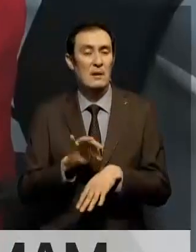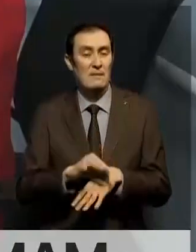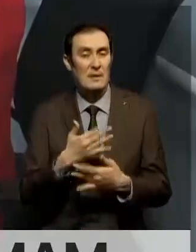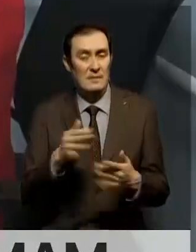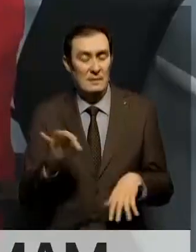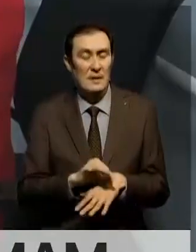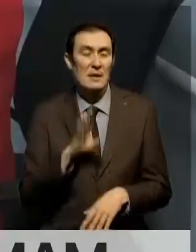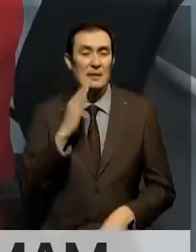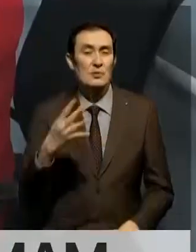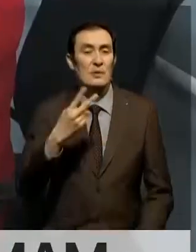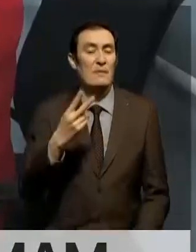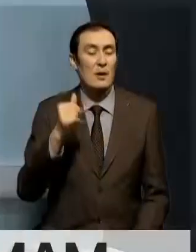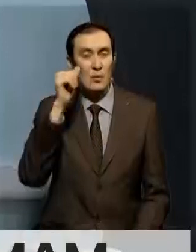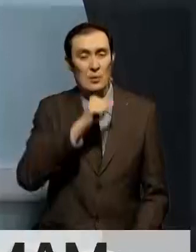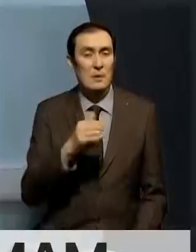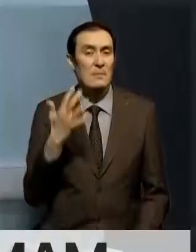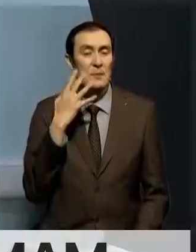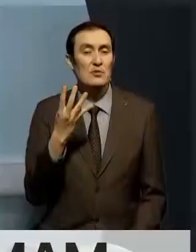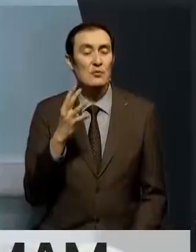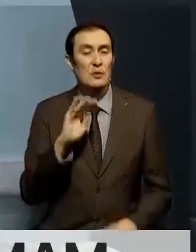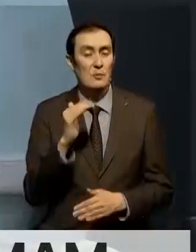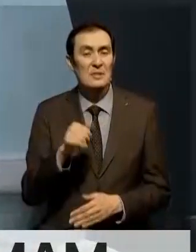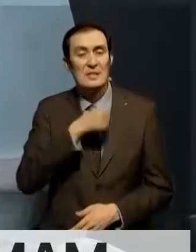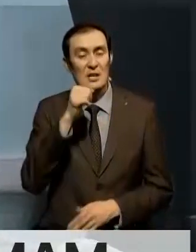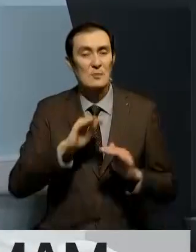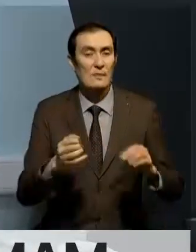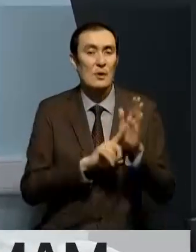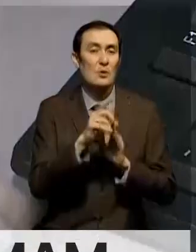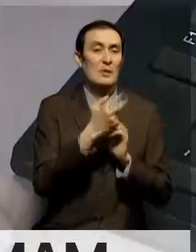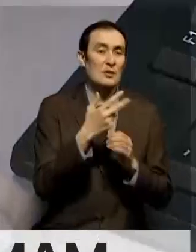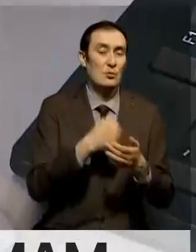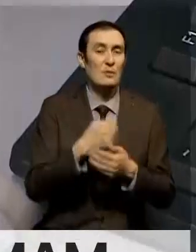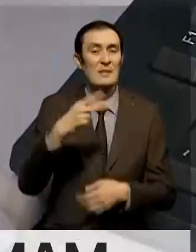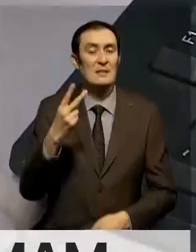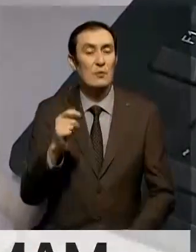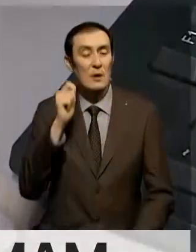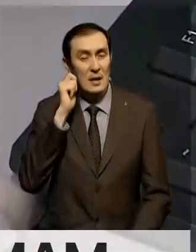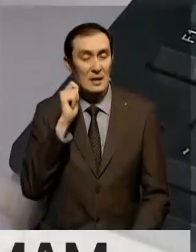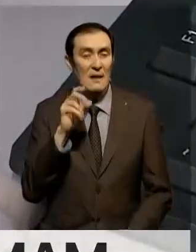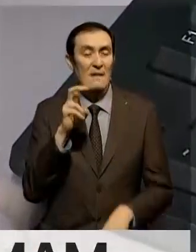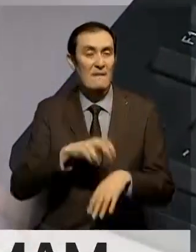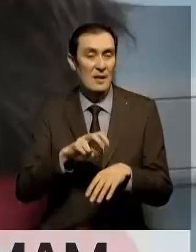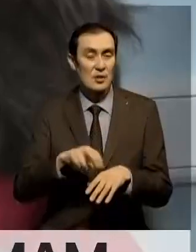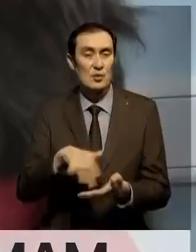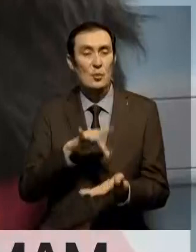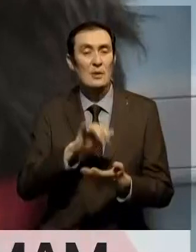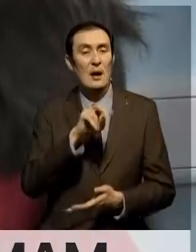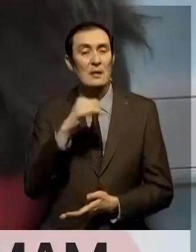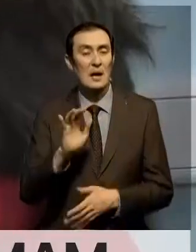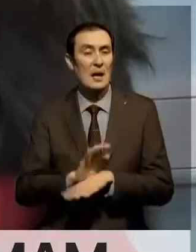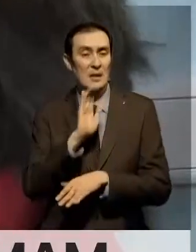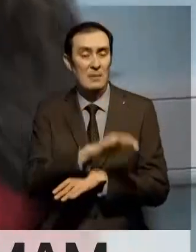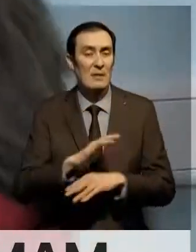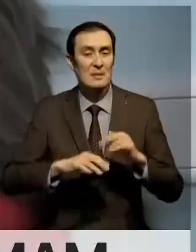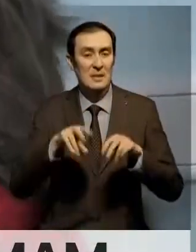42 года беременна на 4 ребенка при этом старшим детям от 13 до 22 лет врачей из города Алтай направили ее сюда